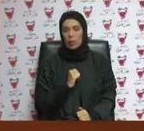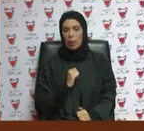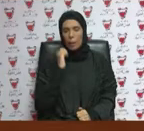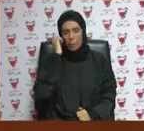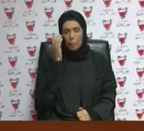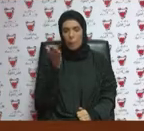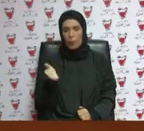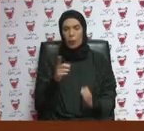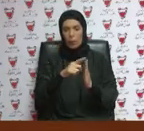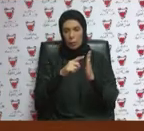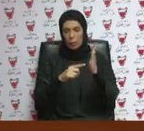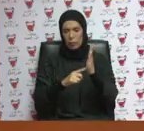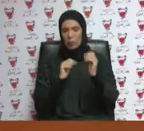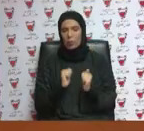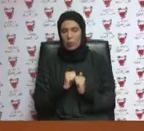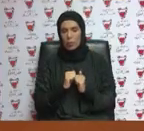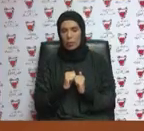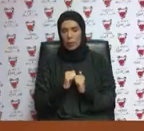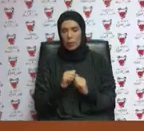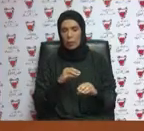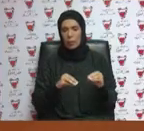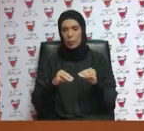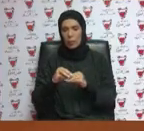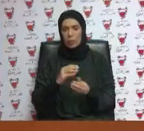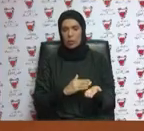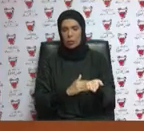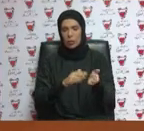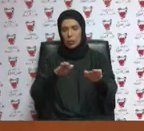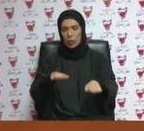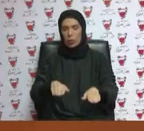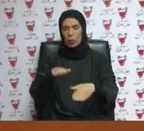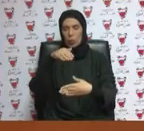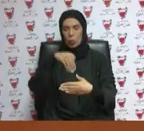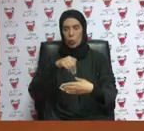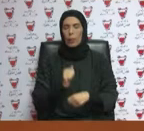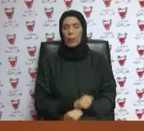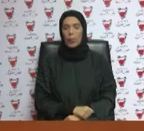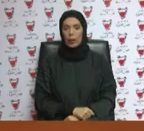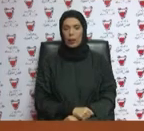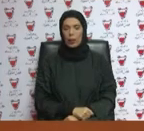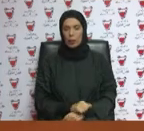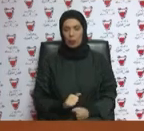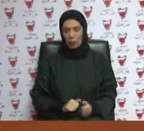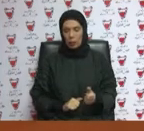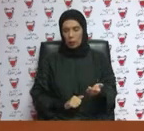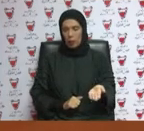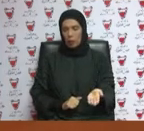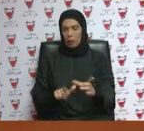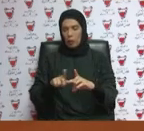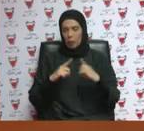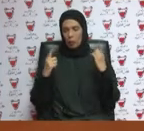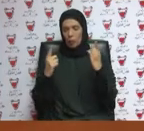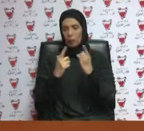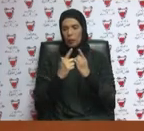الاقتراح بقانون بصيغته المعدل المقدم من مجلس النواب، اختار المجلس بأحالته إلى